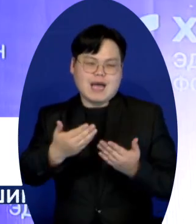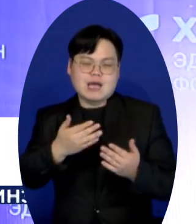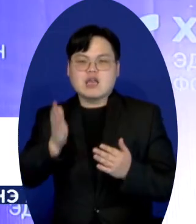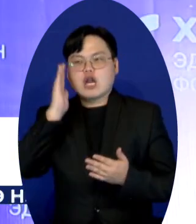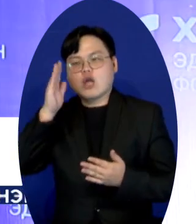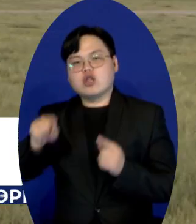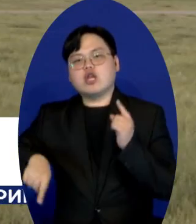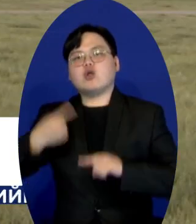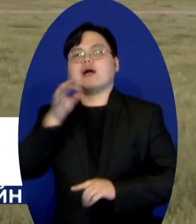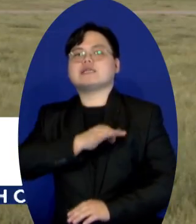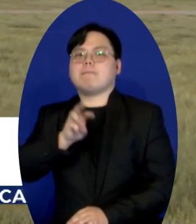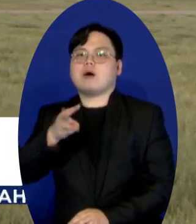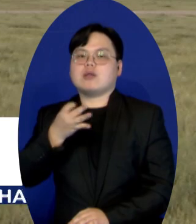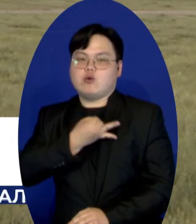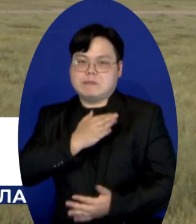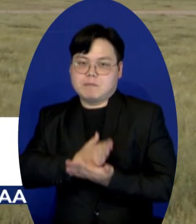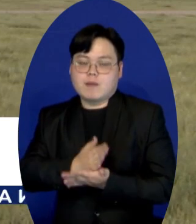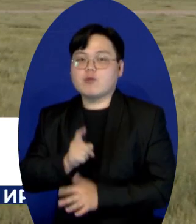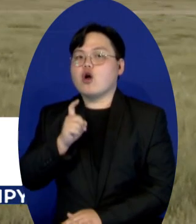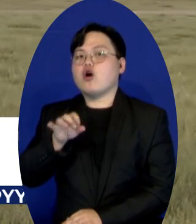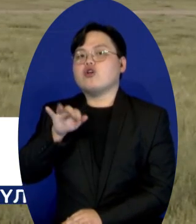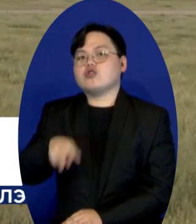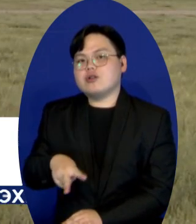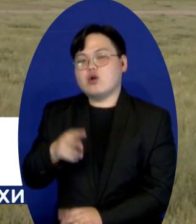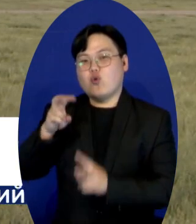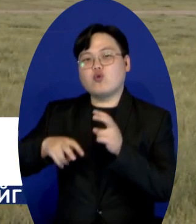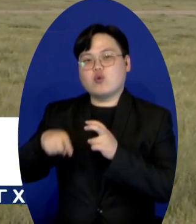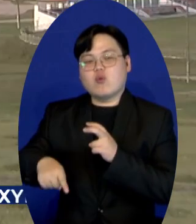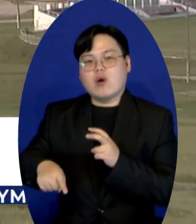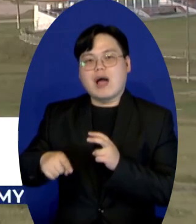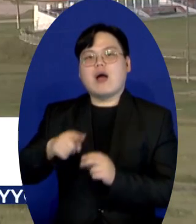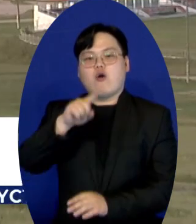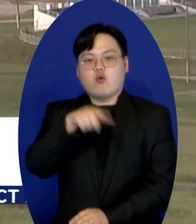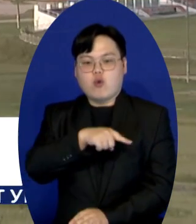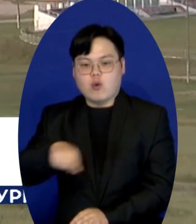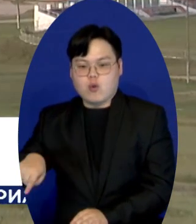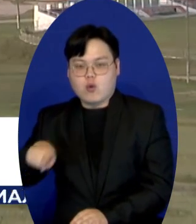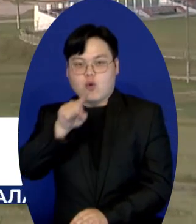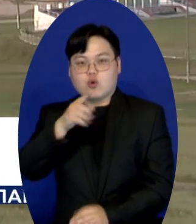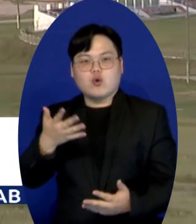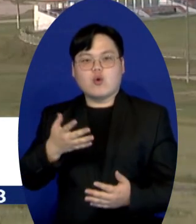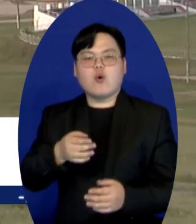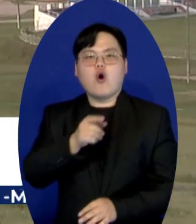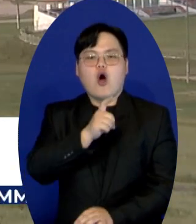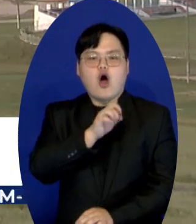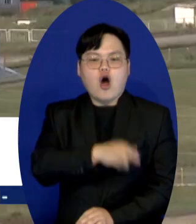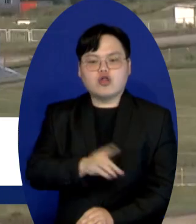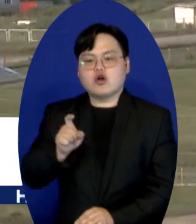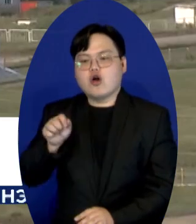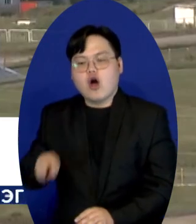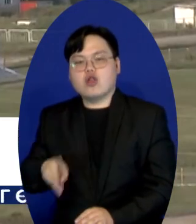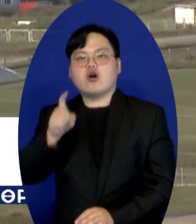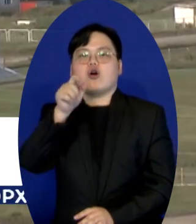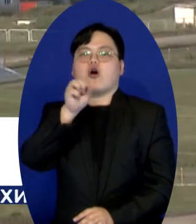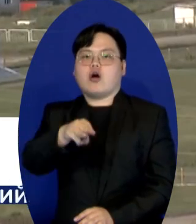тийм хүлээлттэй байна. Хөтлийн цемент жохоо үйлдвэр алтан гурвалжин буюу хүн амын 70% нь амьдардаг томоохон 3 хотын дунд